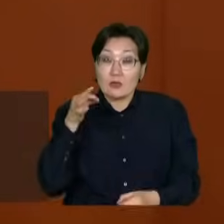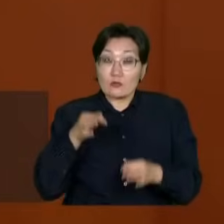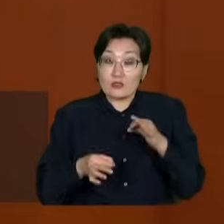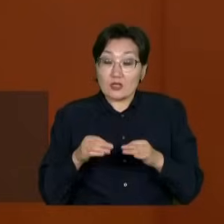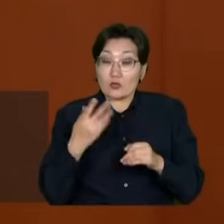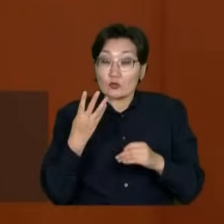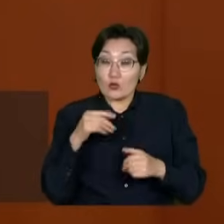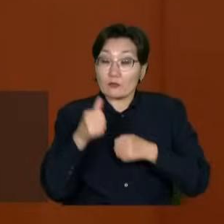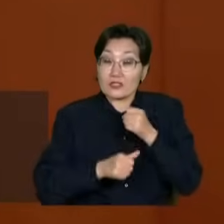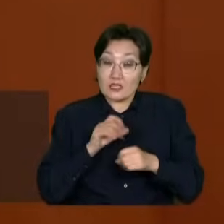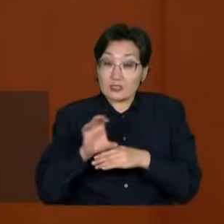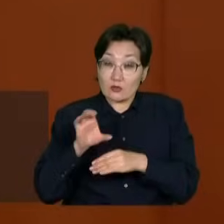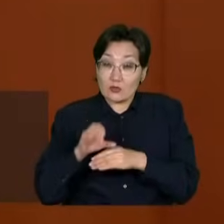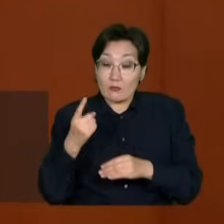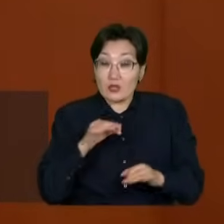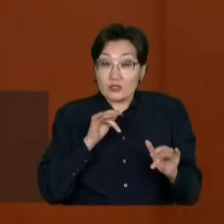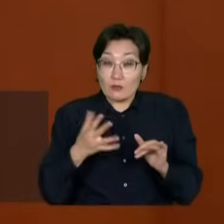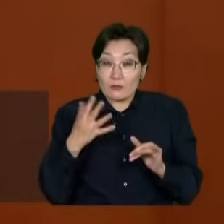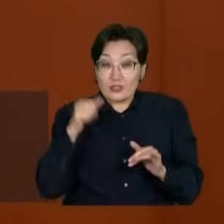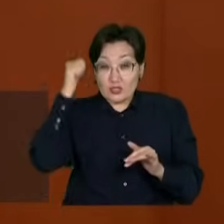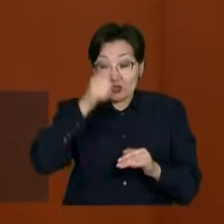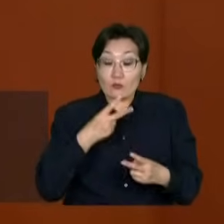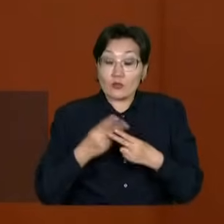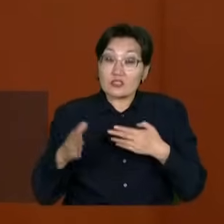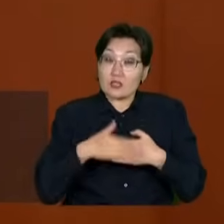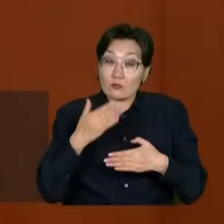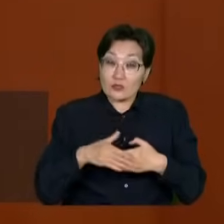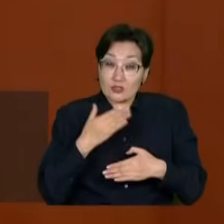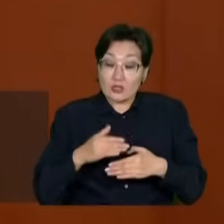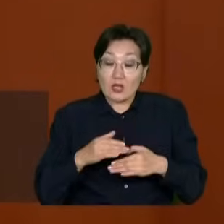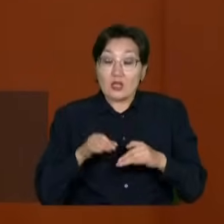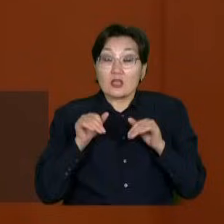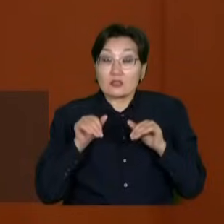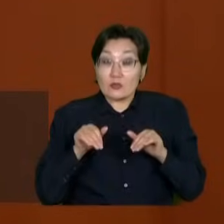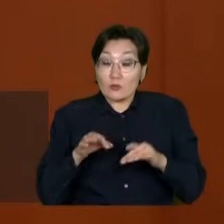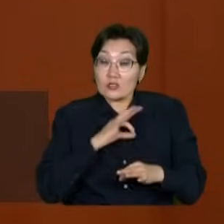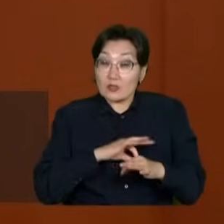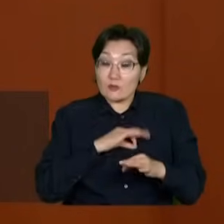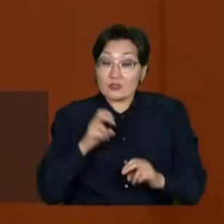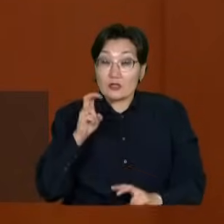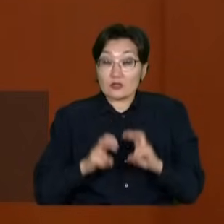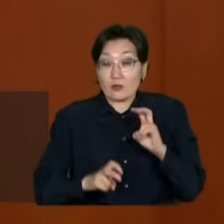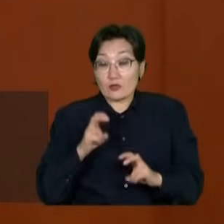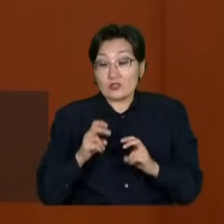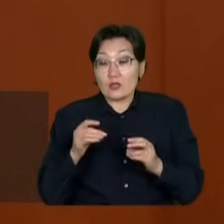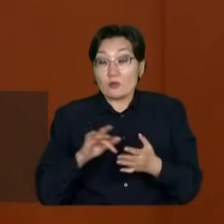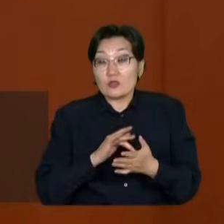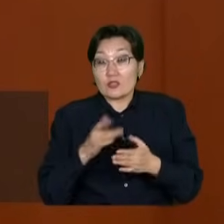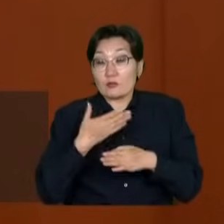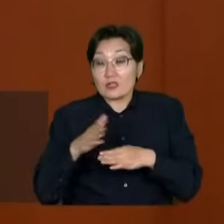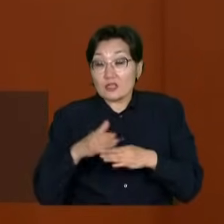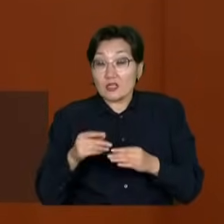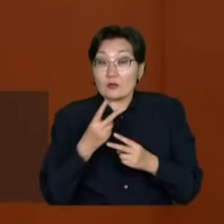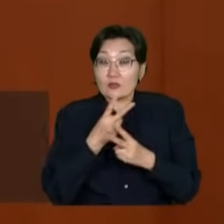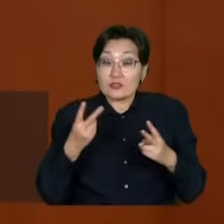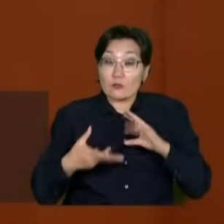4 материал берілді. Бір іс бойынша 5 жыл бас бостандығынан айыру түріндегі сот үкімі шығарылды. Кәсіпорынға бюджет қаражатының айтарлықтай құйылуына